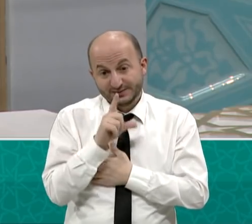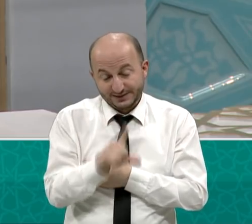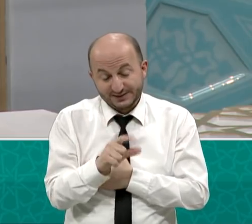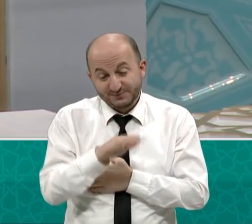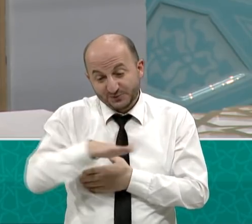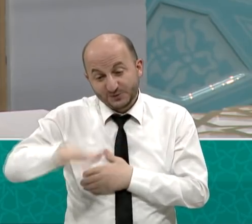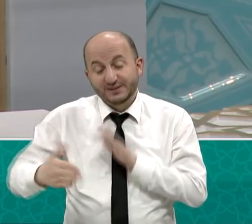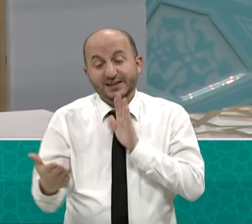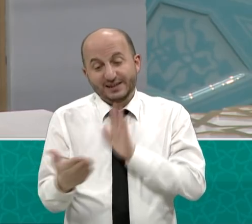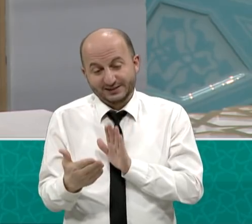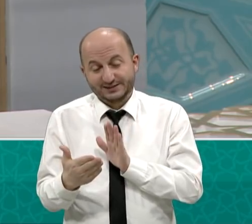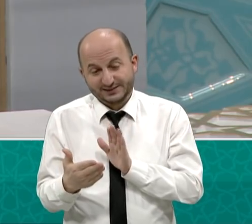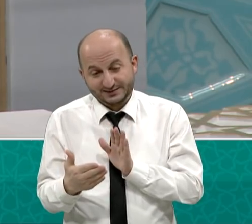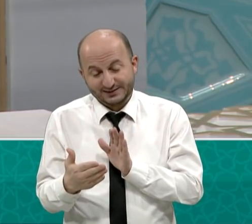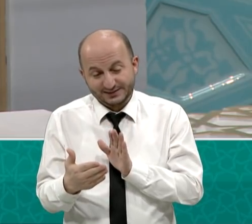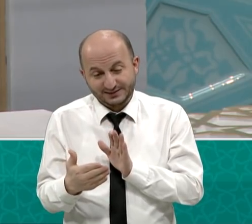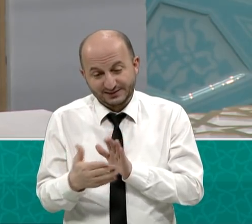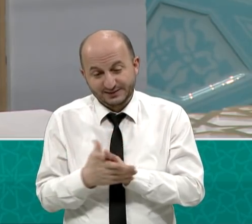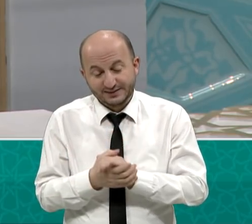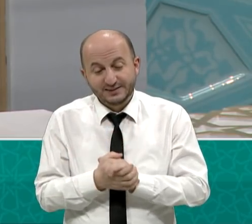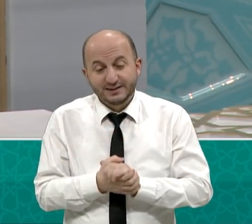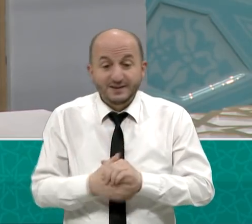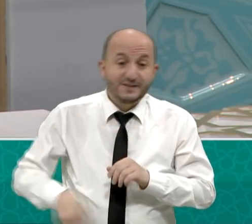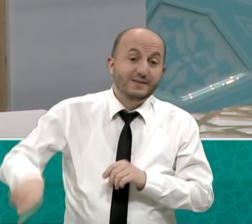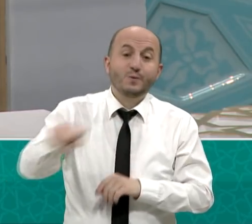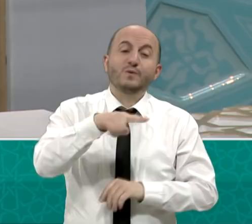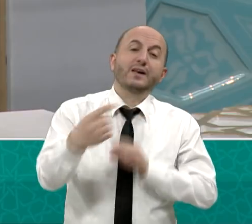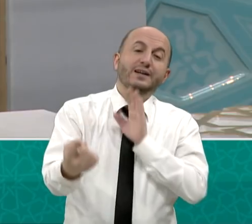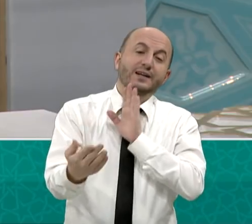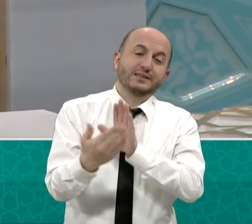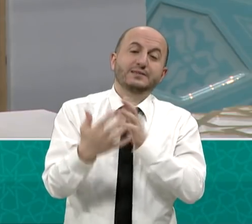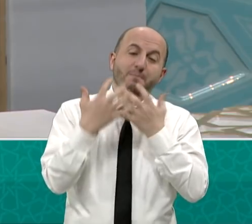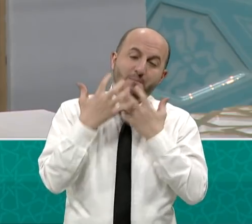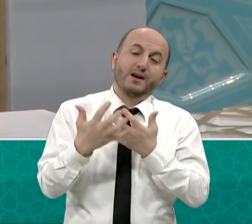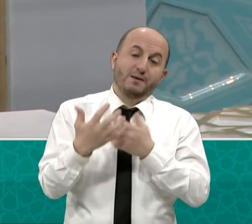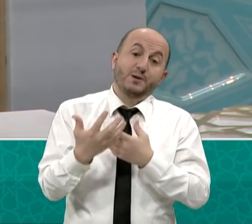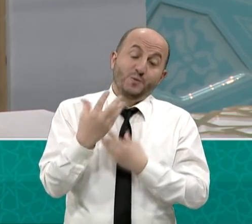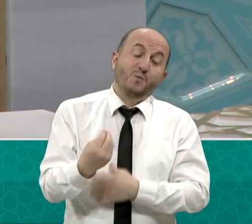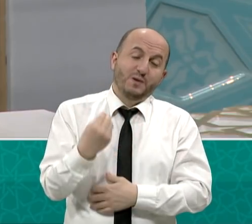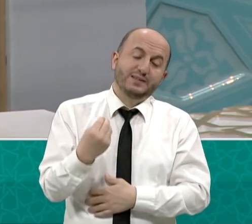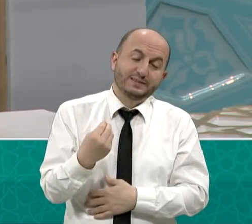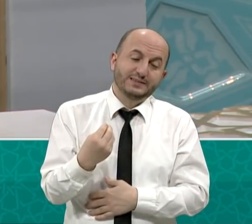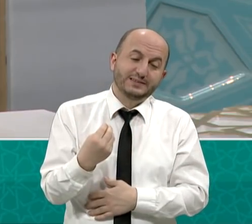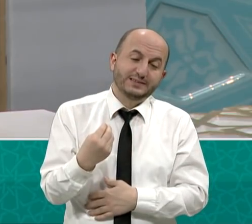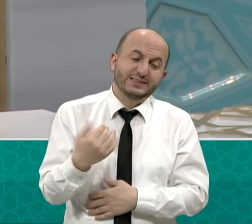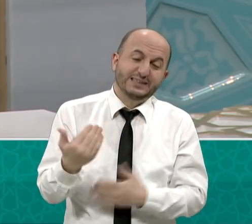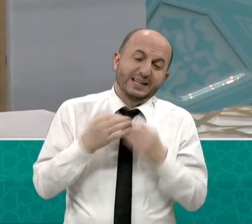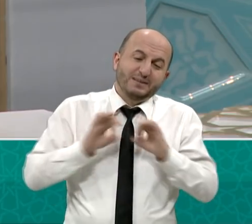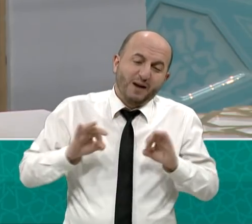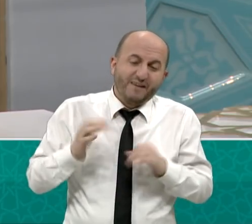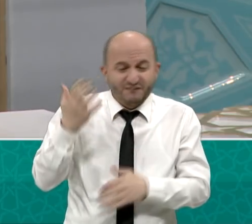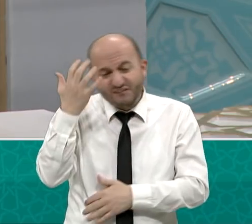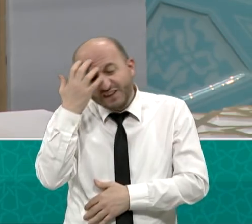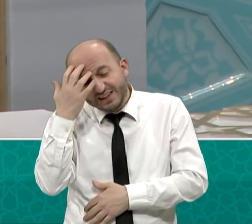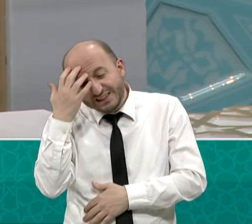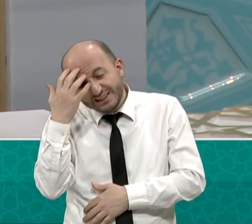çocuklara karşı az önce okuduğum hadiste de geçtiği üzere onlara karşı merhametle muamele edebilmeli. Efendim, yetime, fakire,